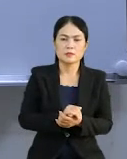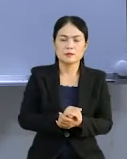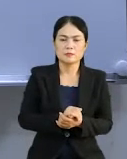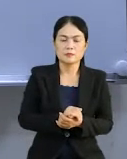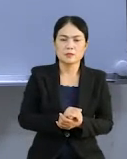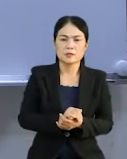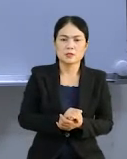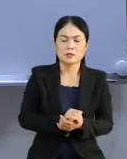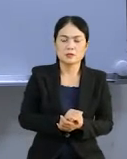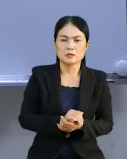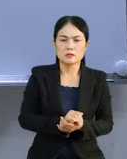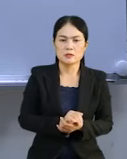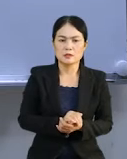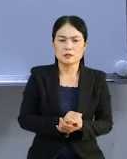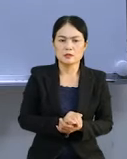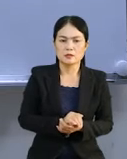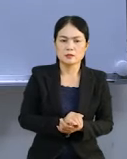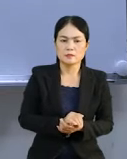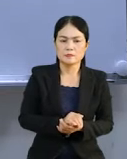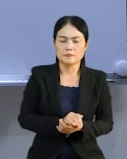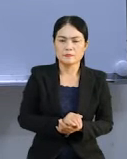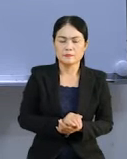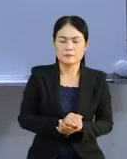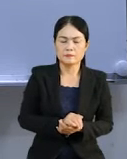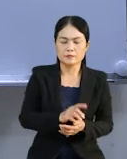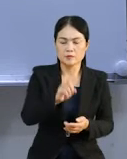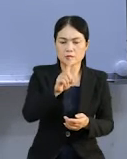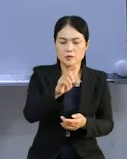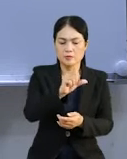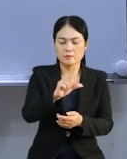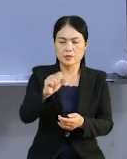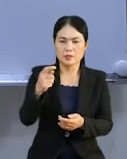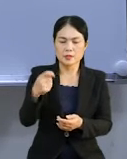ti mùi, cứ miên mùi mơn rìa.